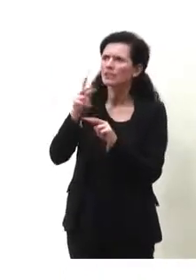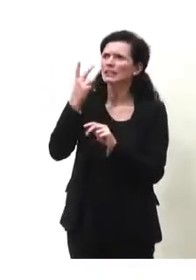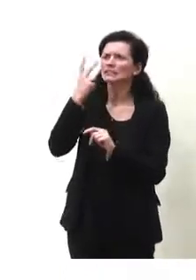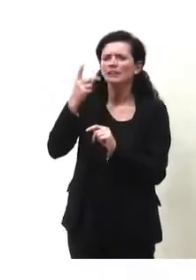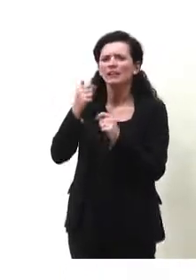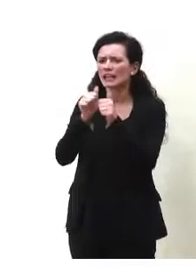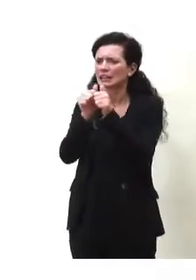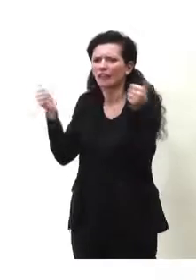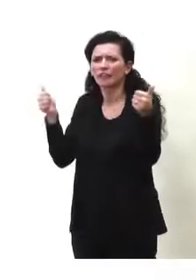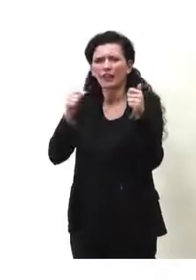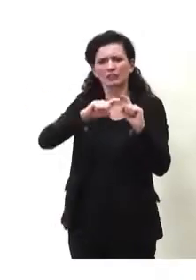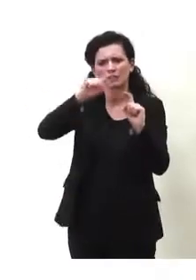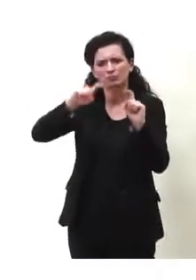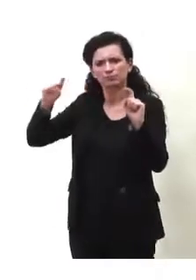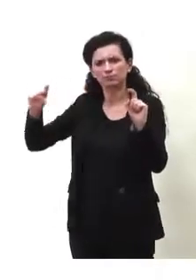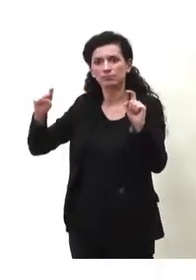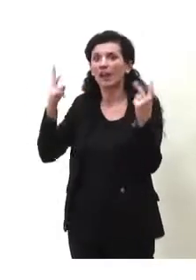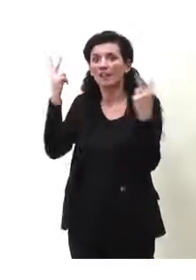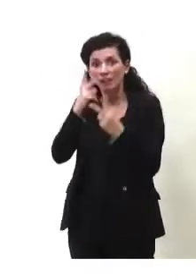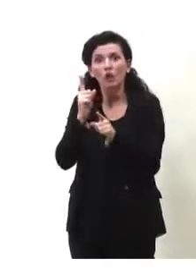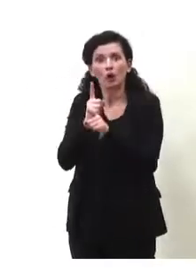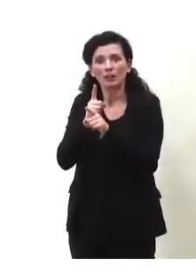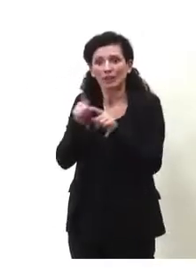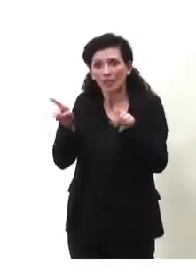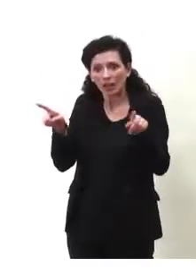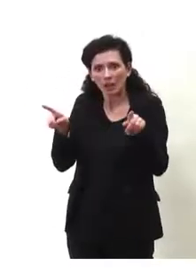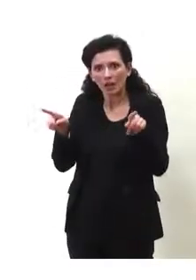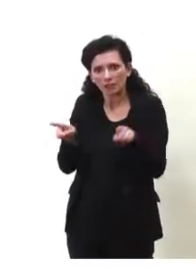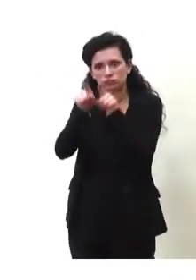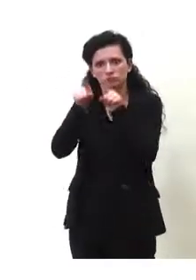due indicatori, che in teoria dovrebbero essere sovrapposti.